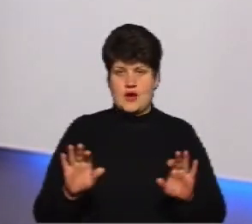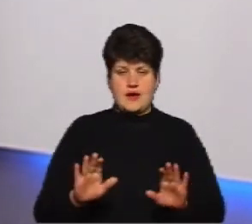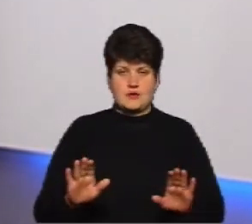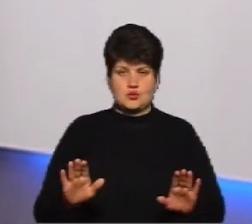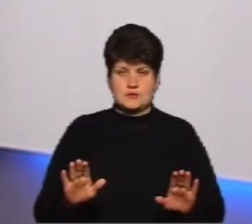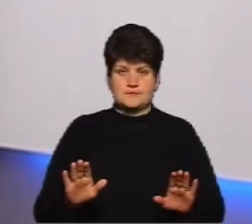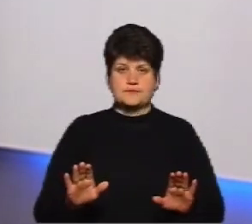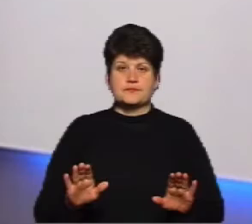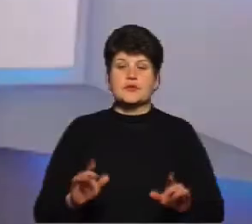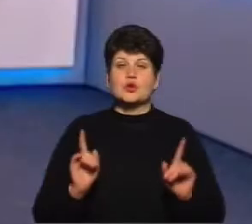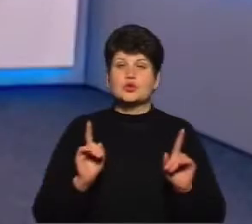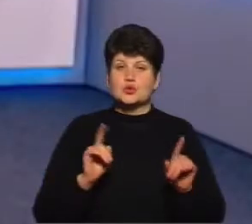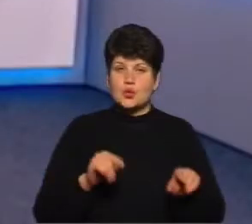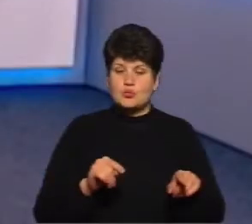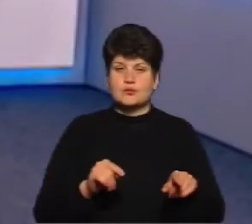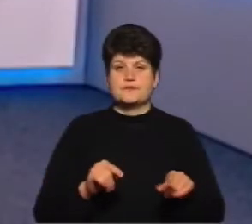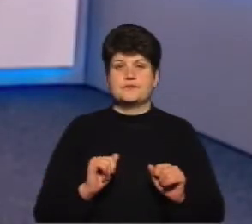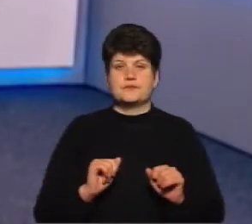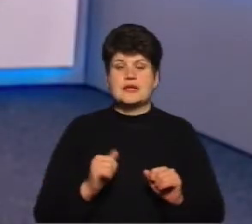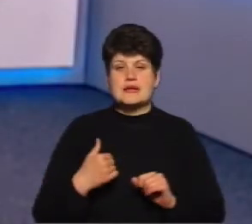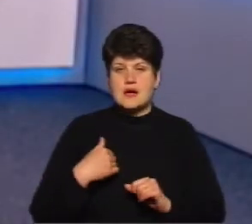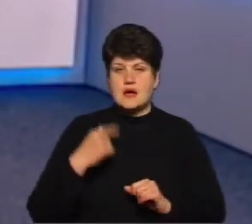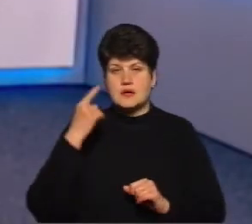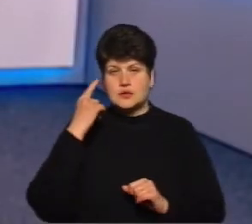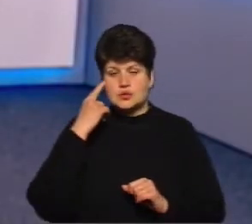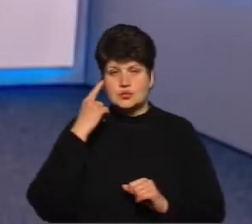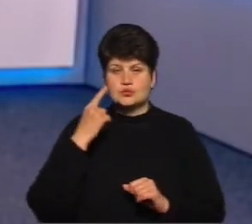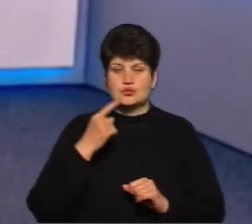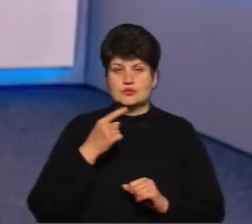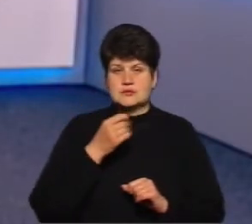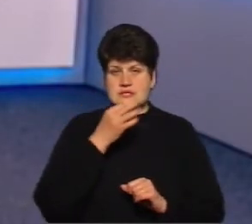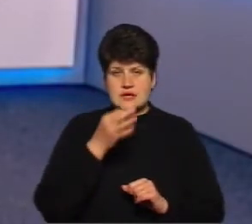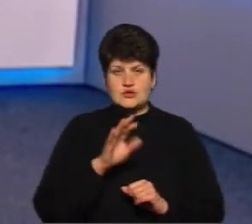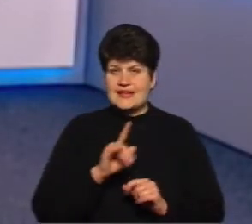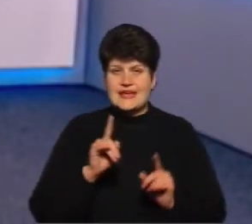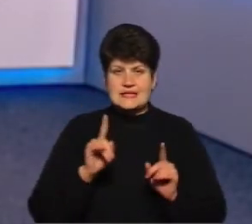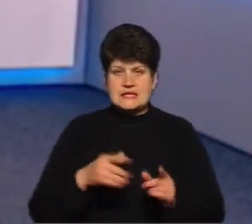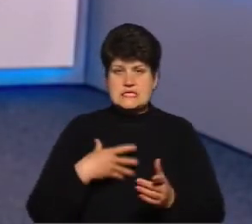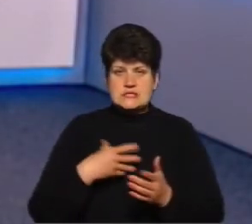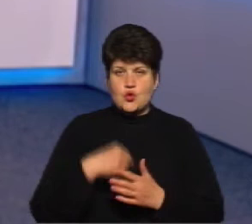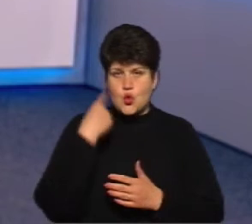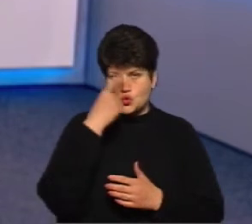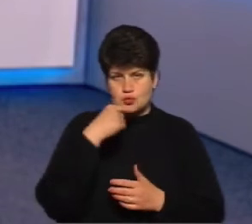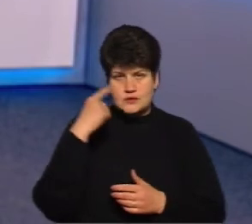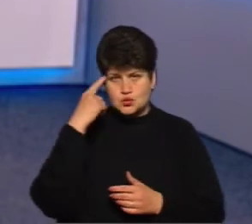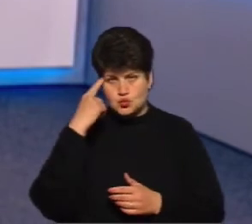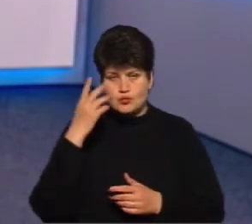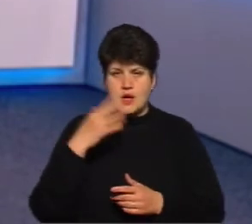дозволяють. Тому, я думаю, висловлю не тільки свою особисту думку, але і думку